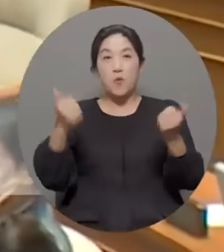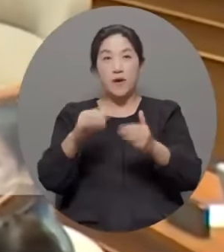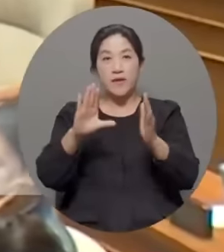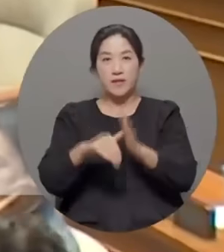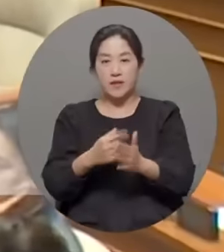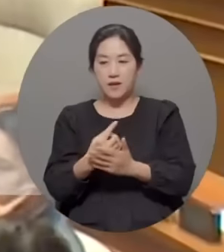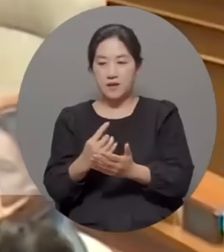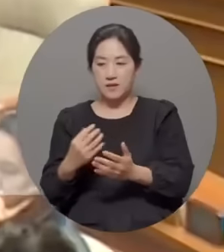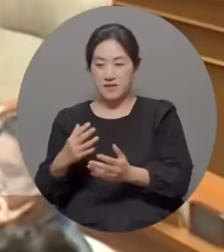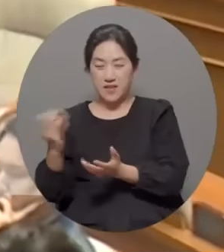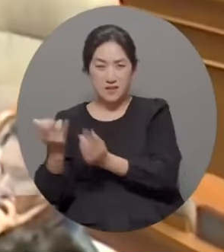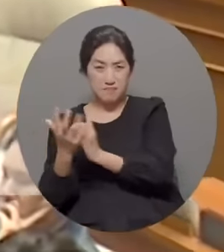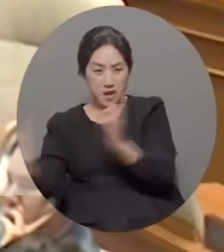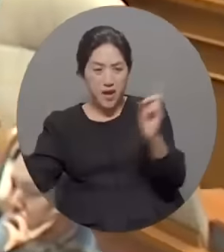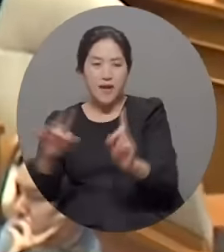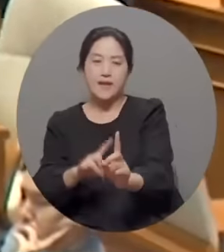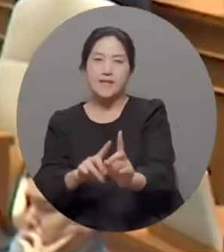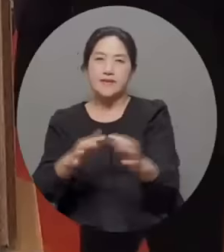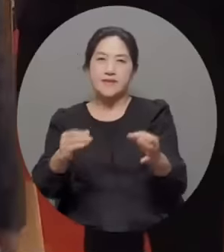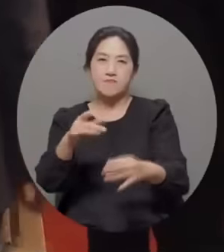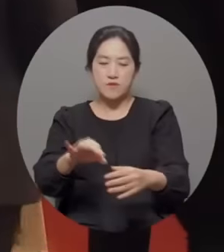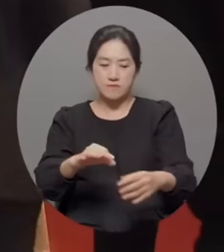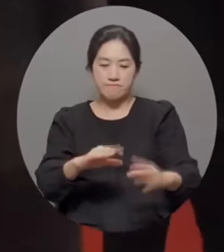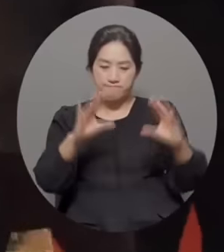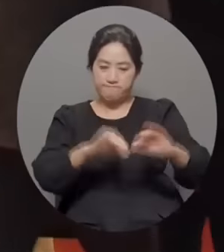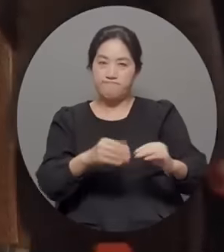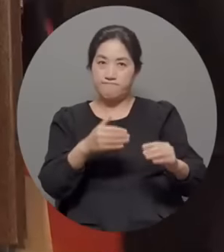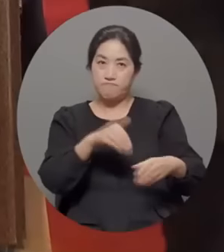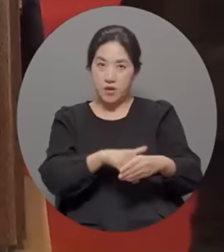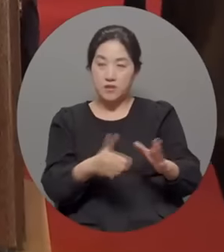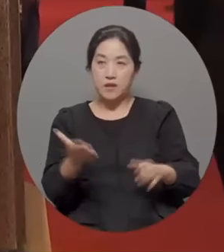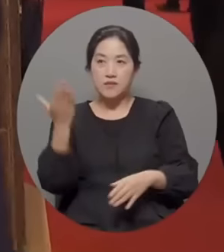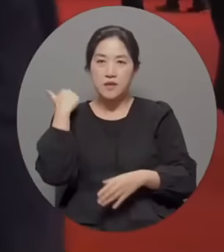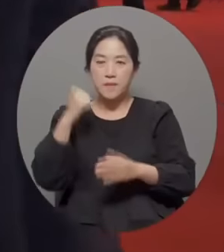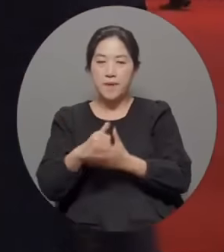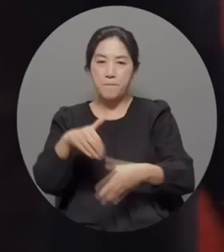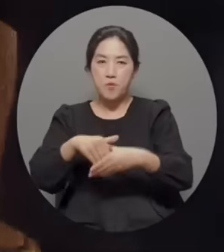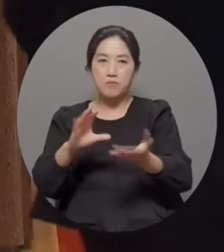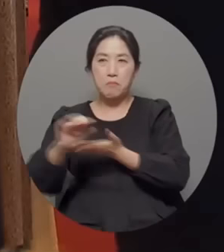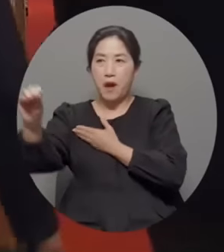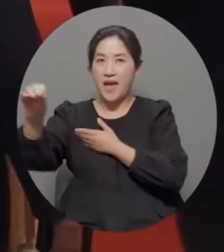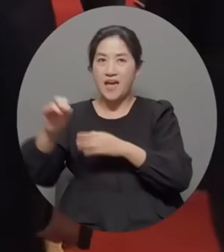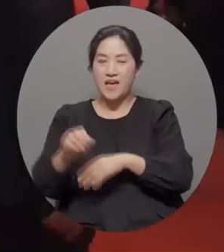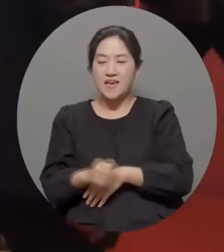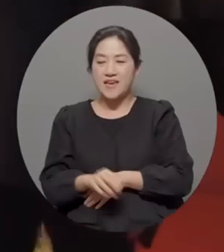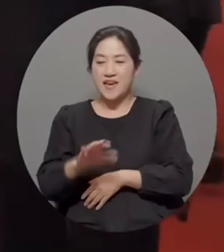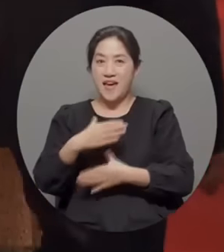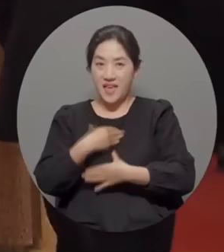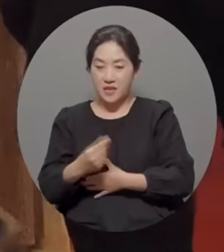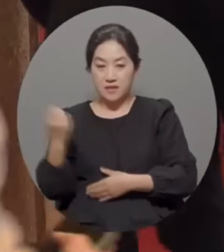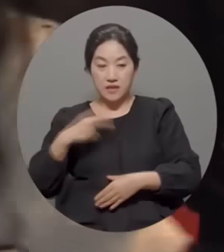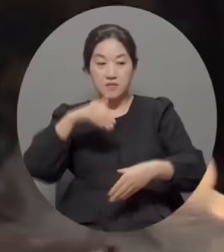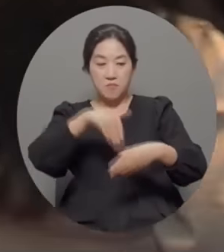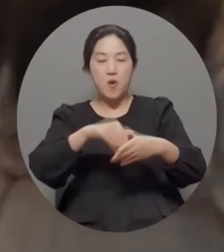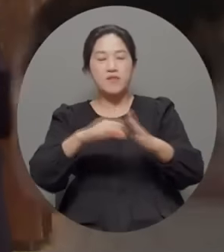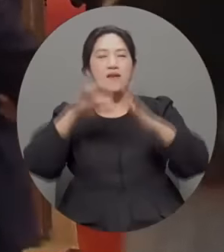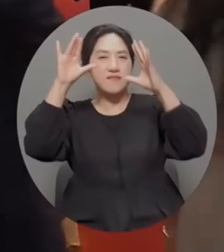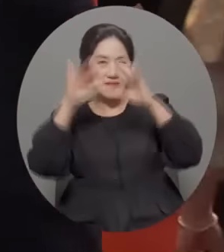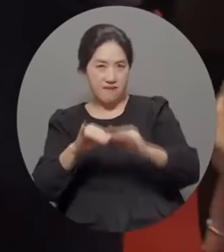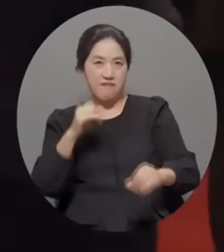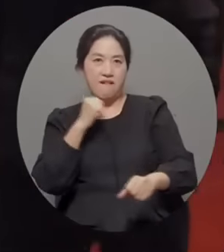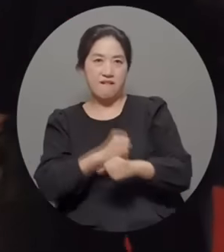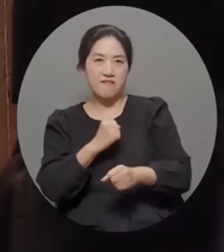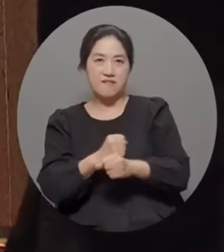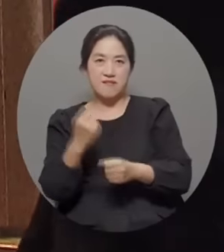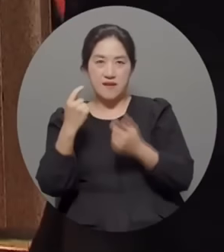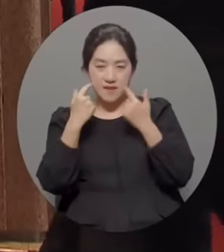유일하게 찬성표를 던진 김웅 의원에 이어 지난 표결 때 퇴장했던 안철수 의원도 재표결 시 찬성할 것이라는 입장을